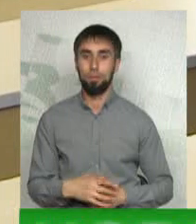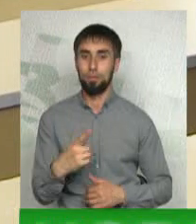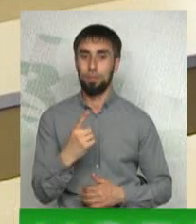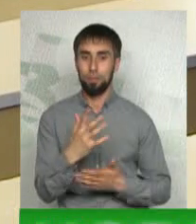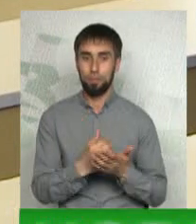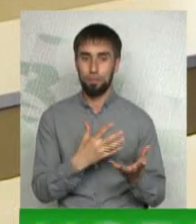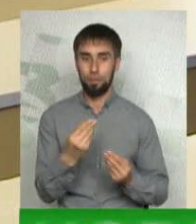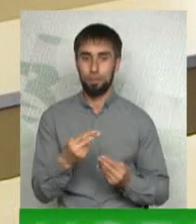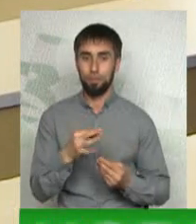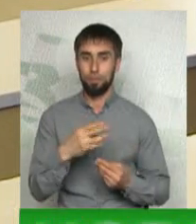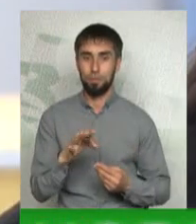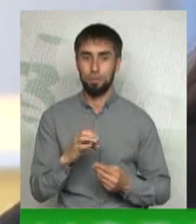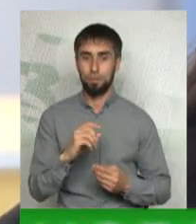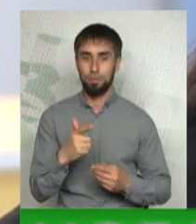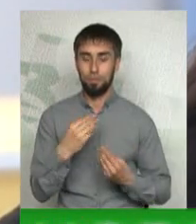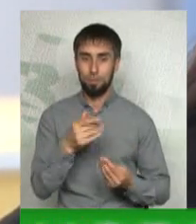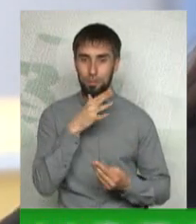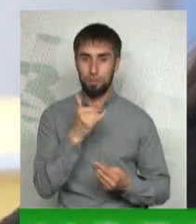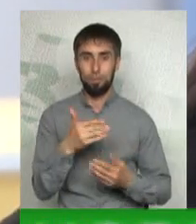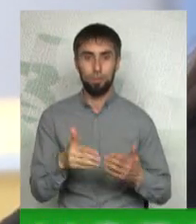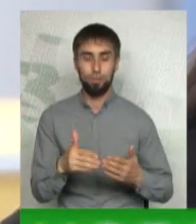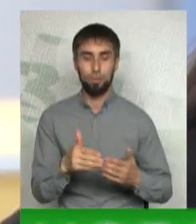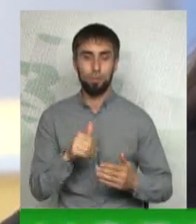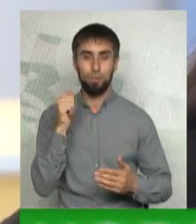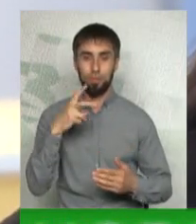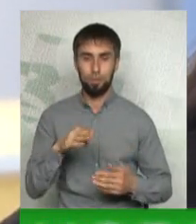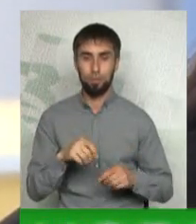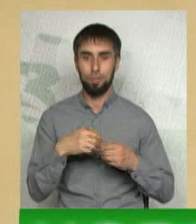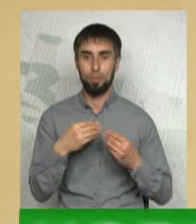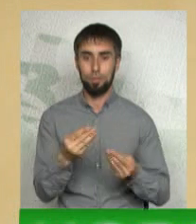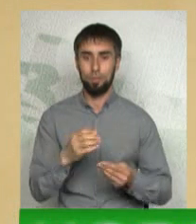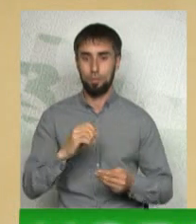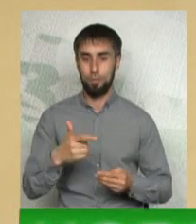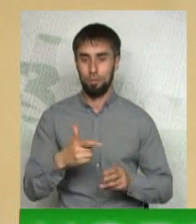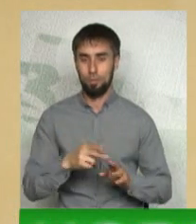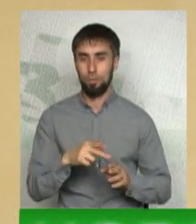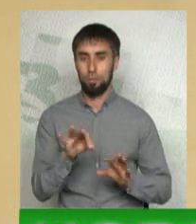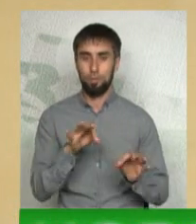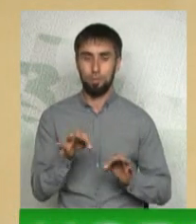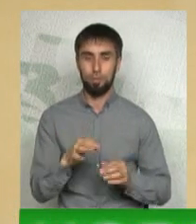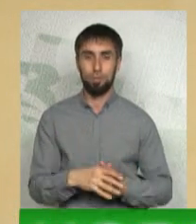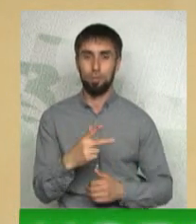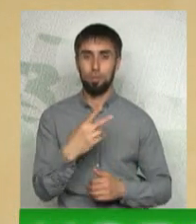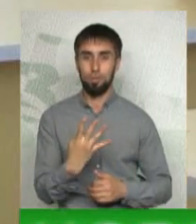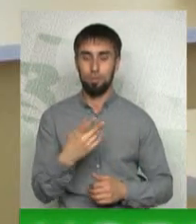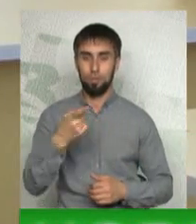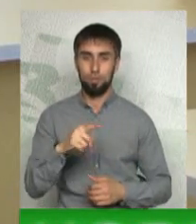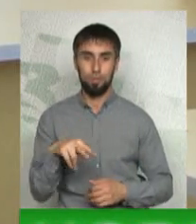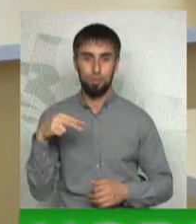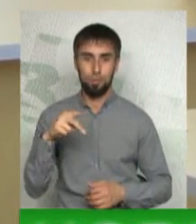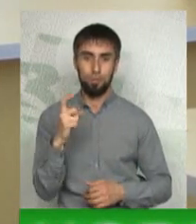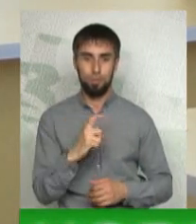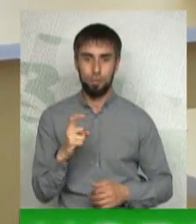Первый резервный день досрочного периода ЕГЭ. Сегодня выпускники прошлых лет сдают экзамены по выбору. На 406-м пункте это литература,